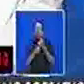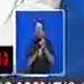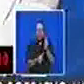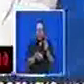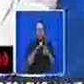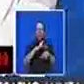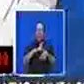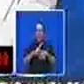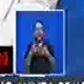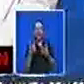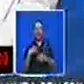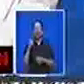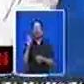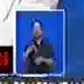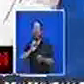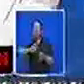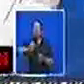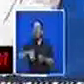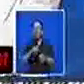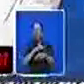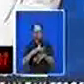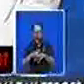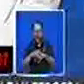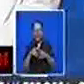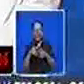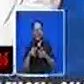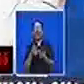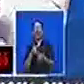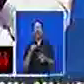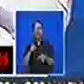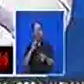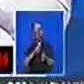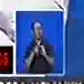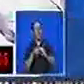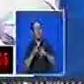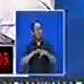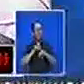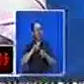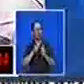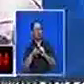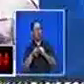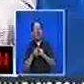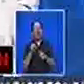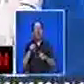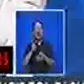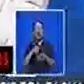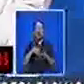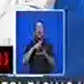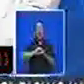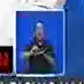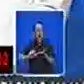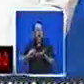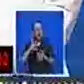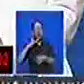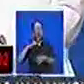kan. Ini semuanya kita rubah dan sekarang terjadi sekolah sungai di Klaten. Sekolah sungai di Sukoharjo. Maka inilah yang coba kita bantu